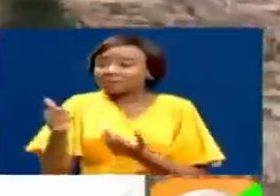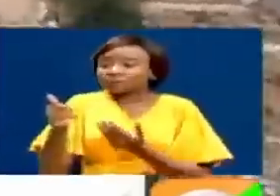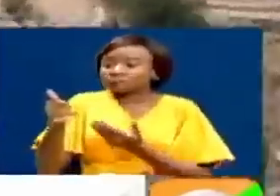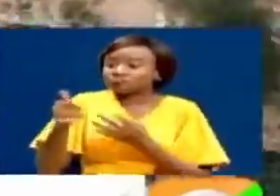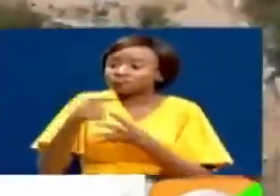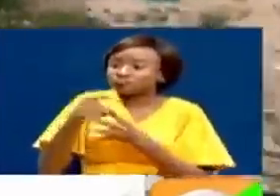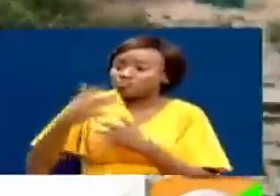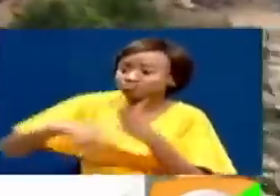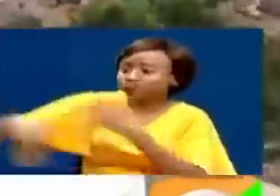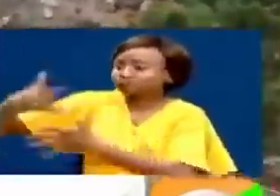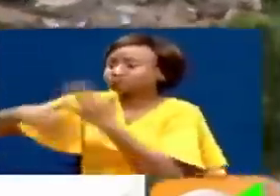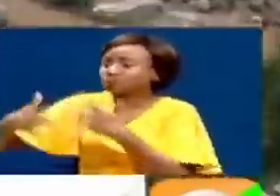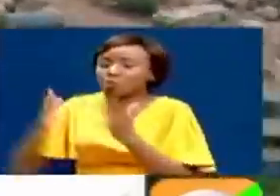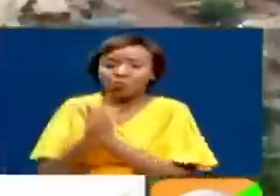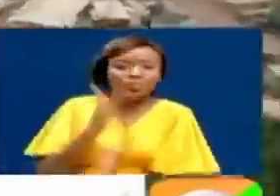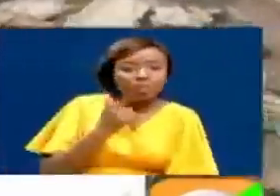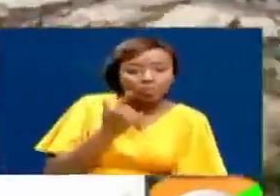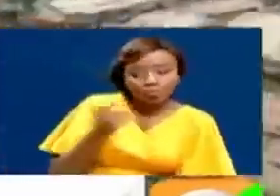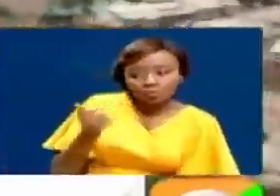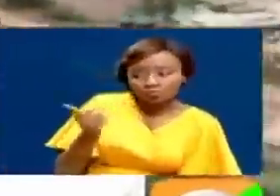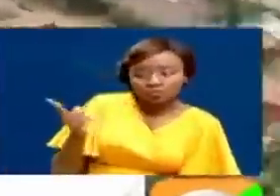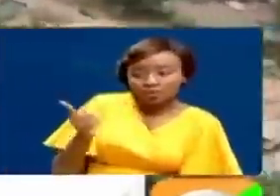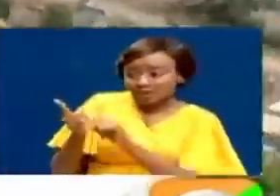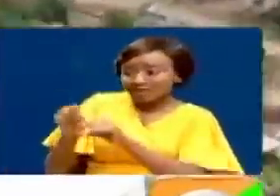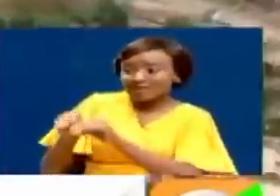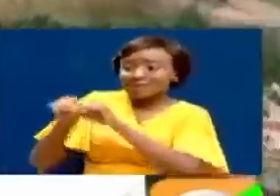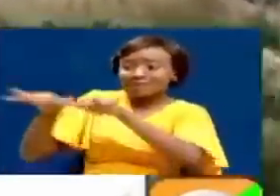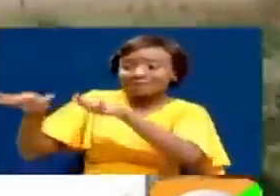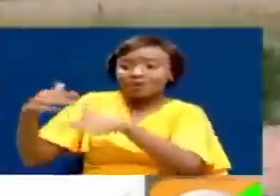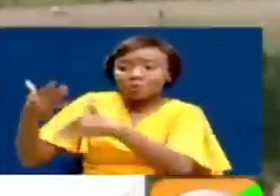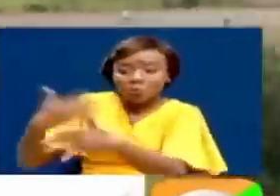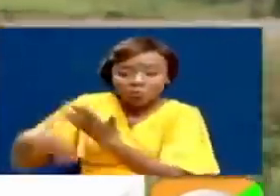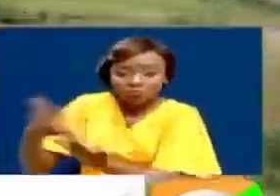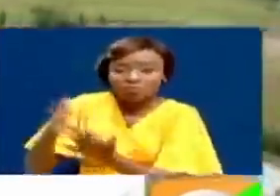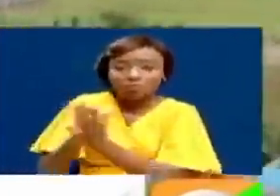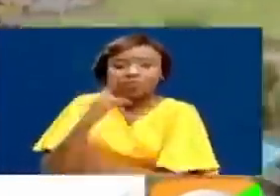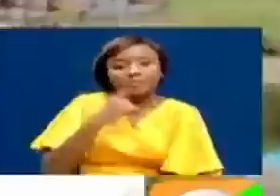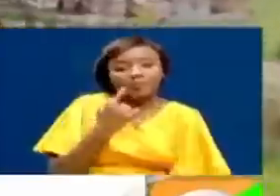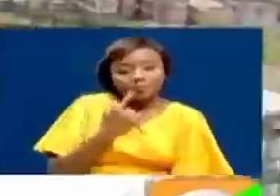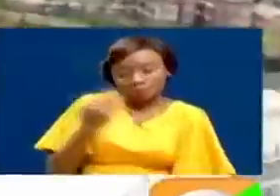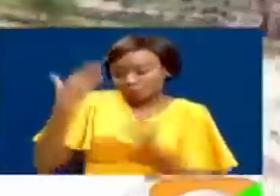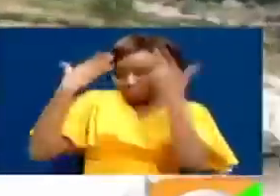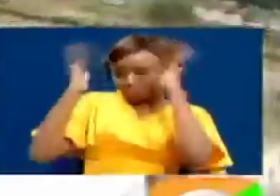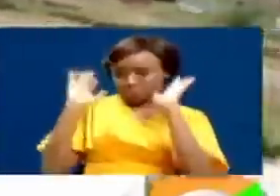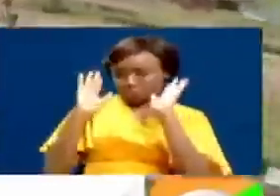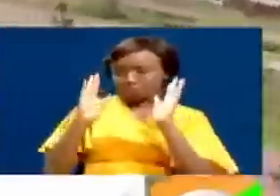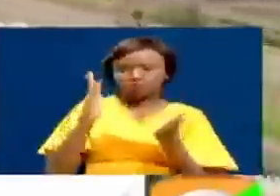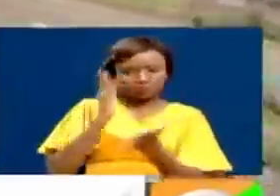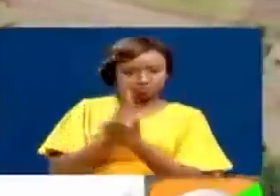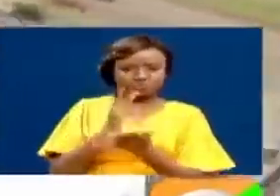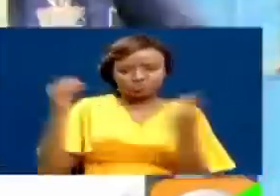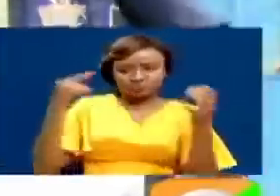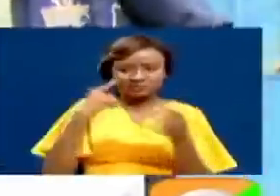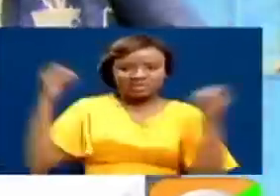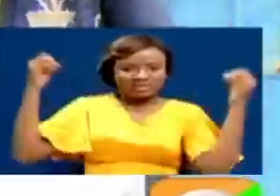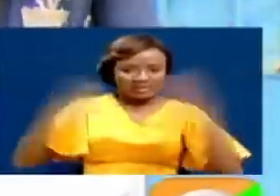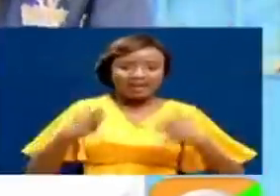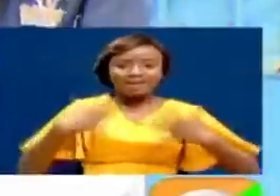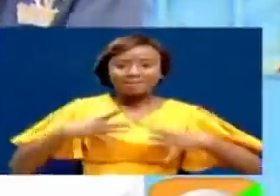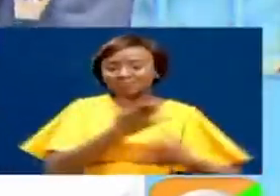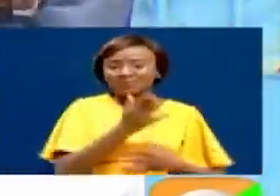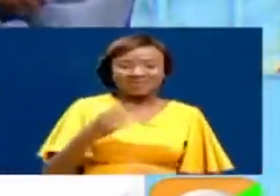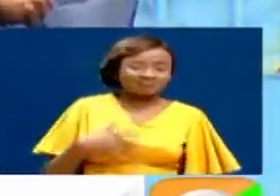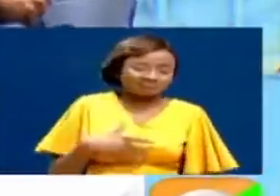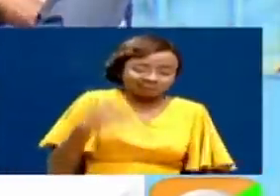hao walikwenda na ni watu wangapi walikutana nao bila ya kujikinga. Ni bayana wengi wa wakazi hapa